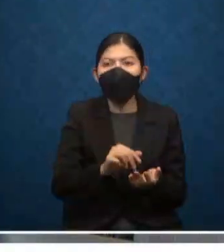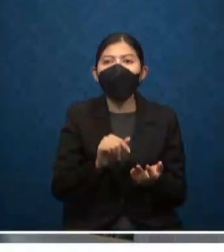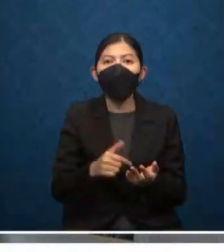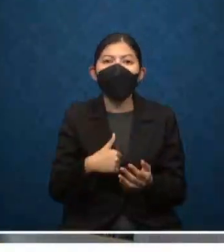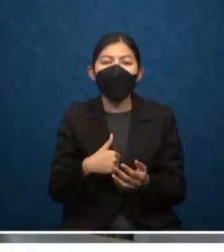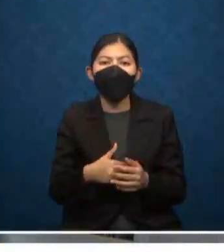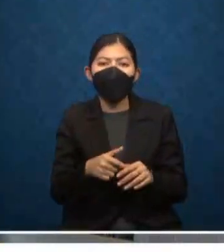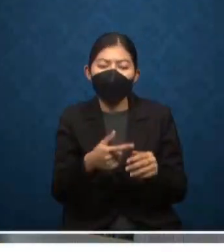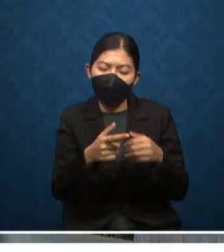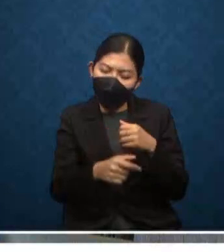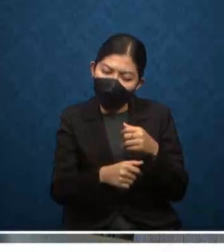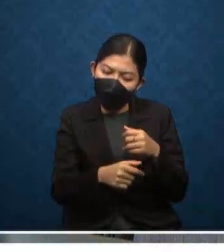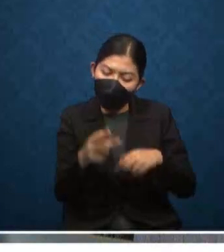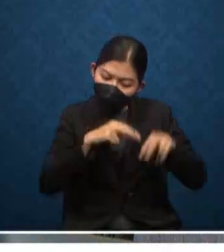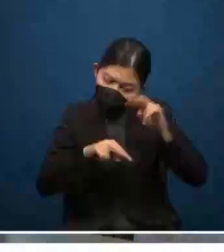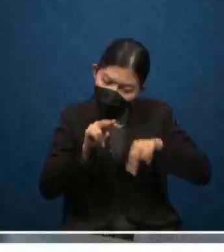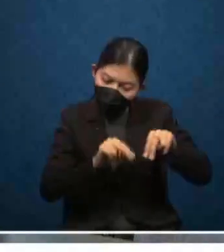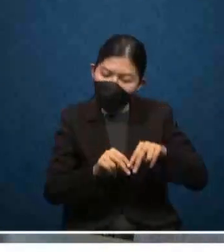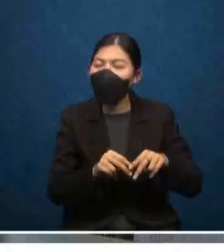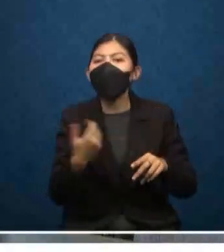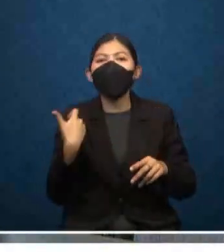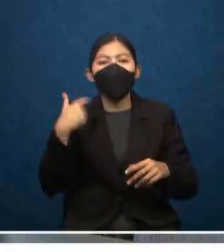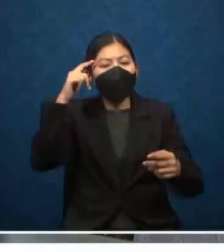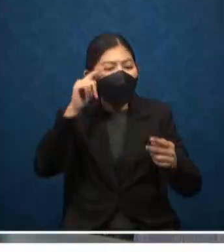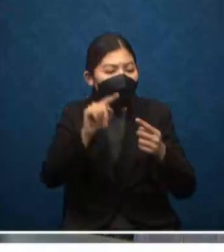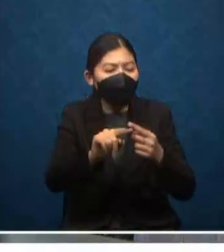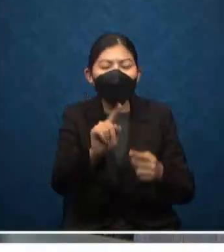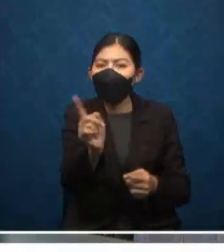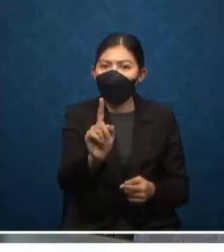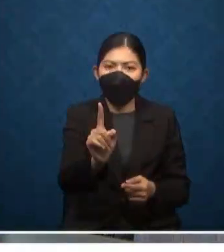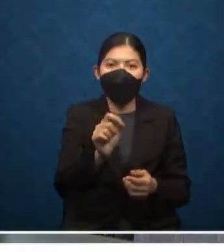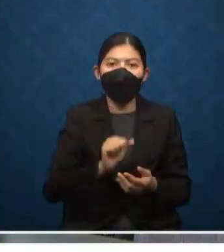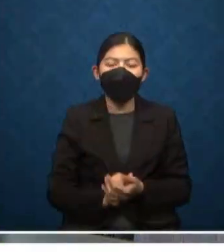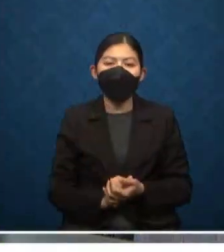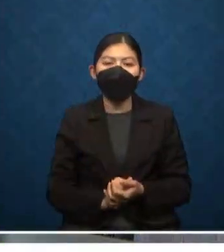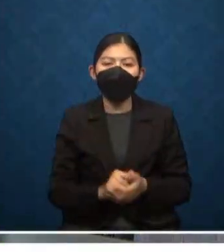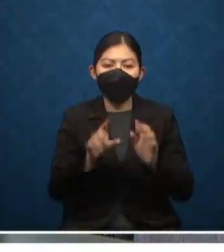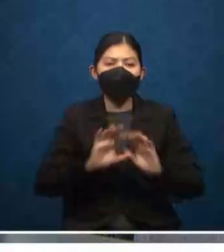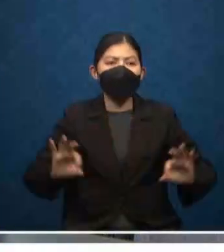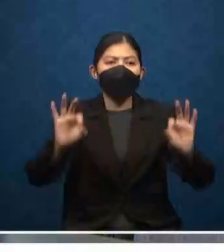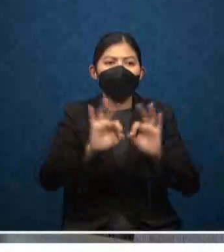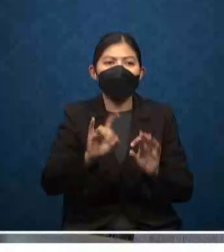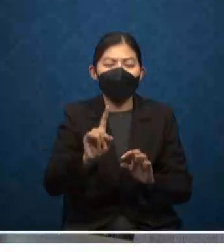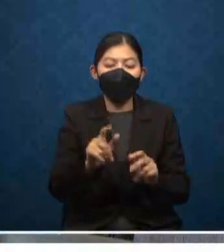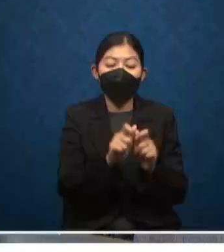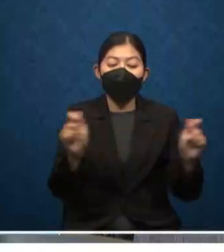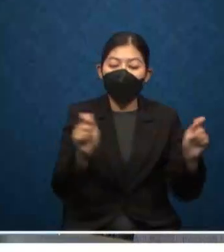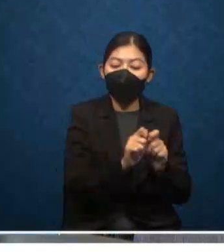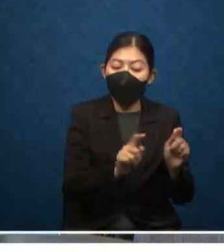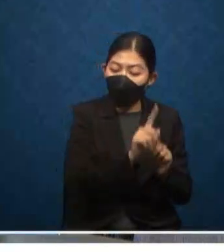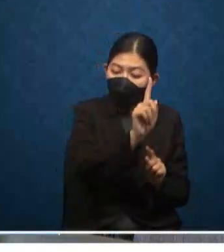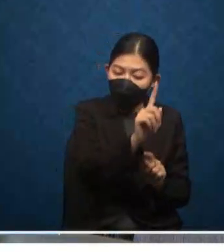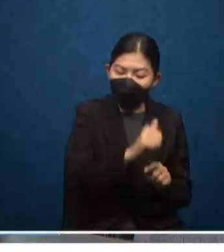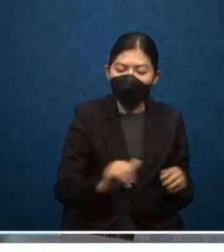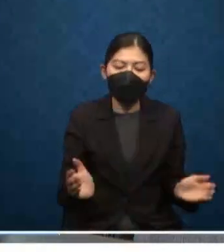คคลจุดๆๆนะครับกองทุนนี้มีวัตถุประสงค์ดังต่อไปนี้ที่สำคัญคืออนุหนึ่งครับสนับสนุ